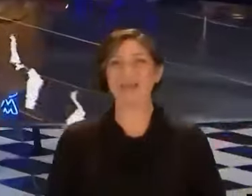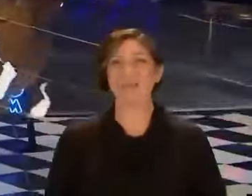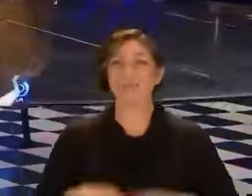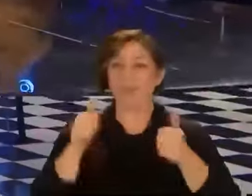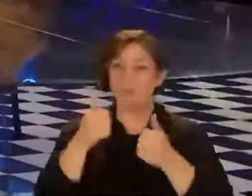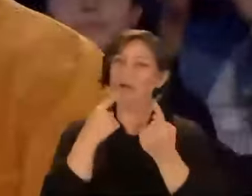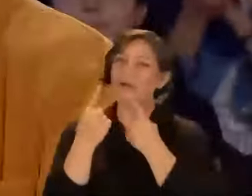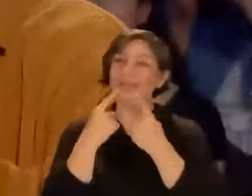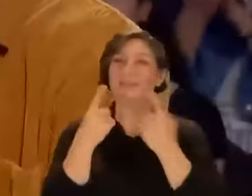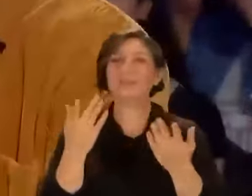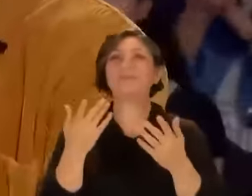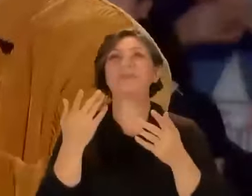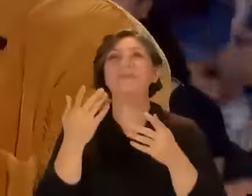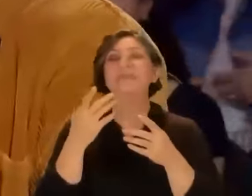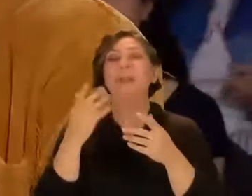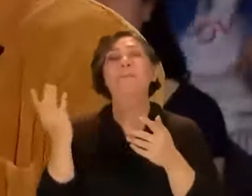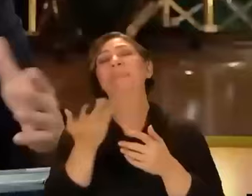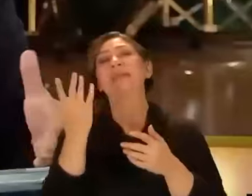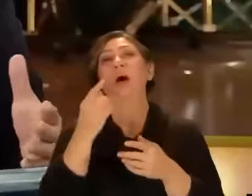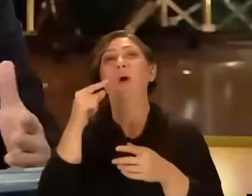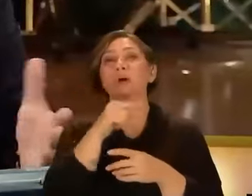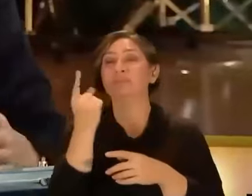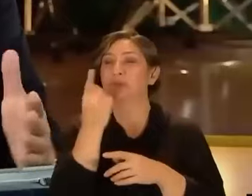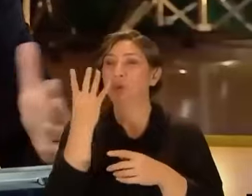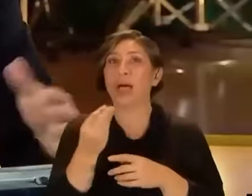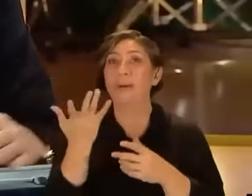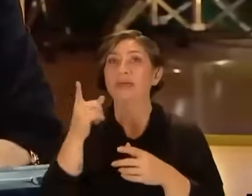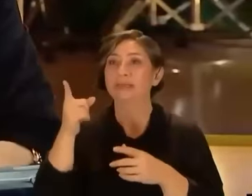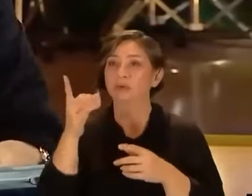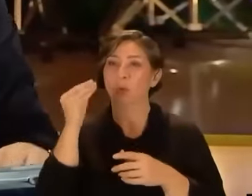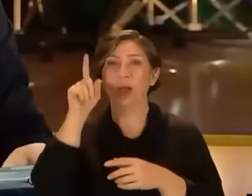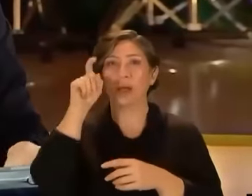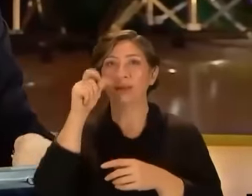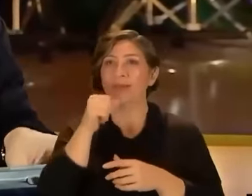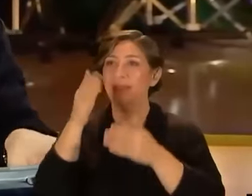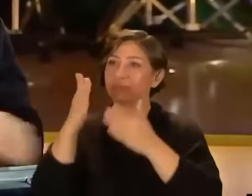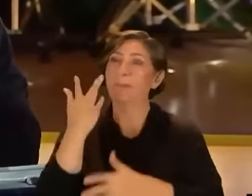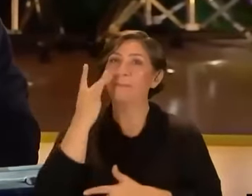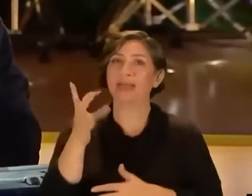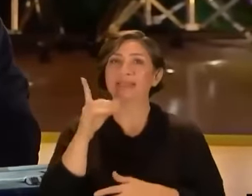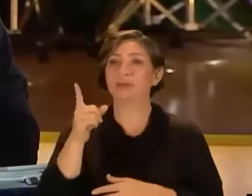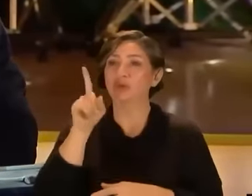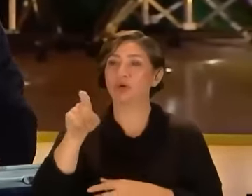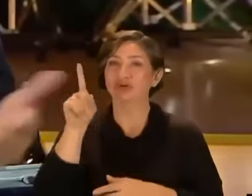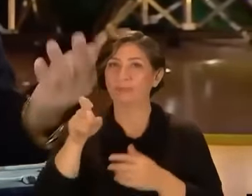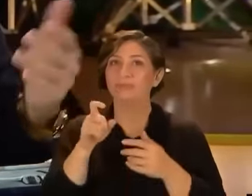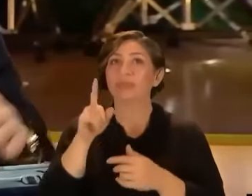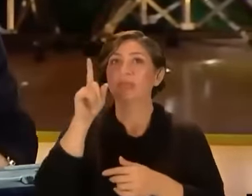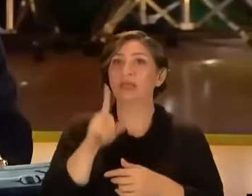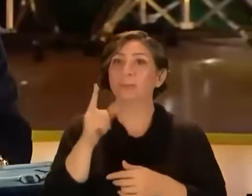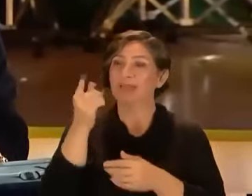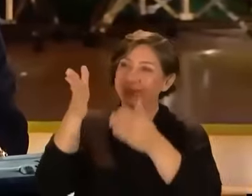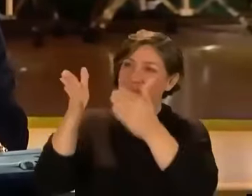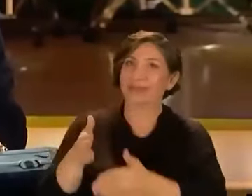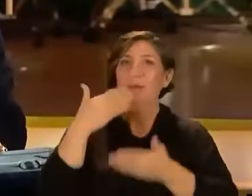Tamam, konuşalım. Yani ve mesela orada bir şey oldu ama sen çok akıllı bir adamsın belli. Sana bunları soracağım şimdi. İlk önce